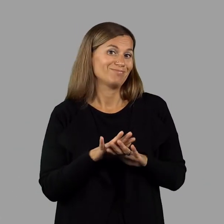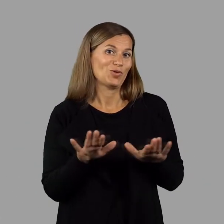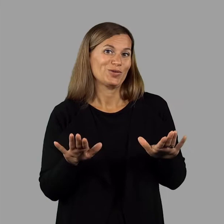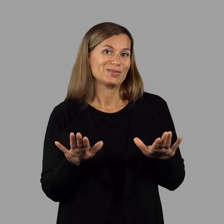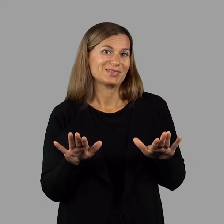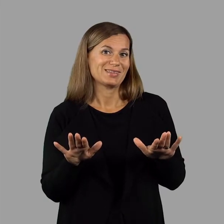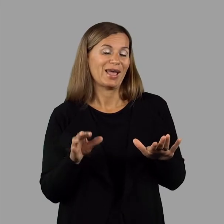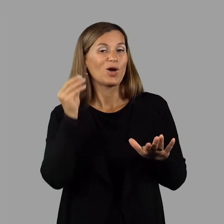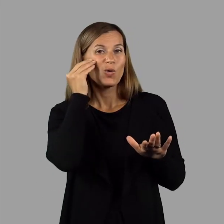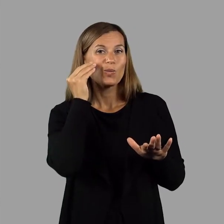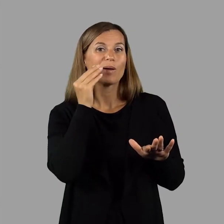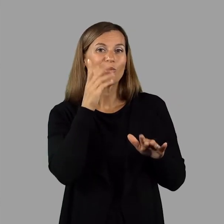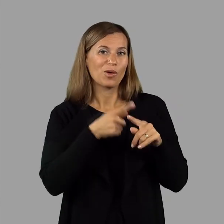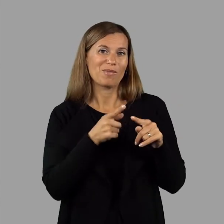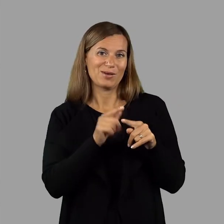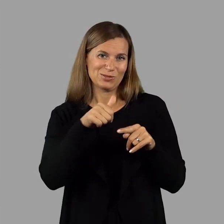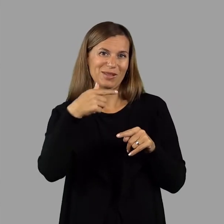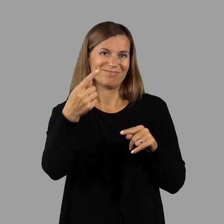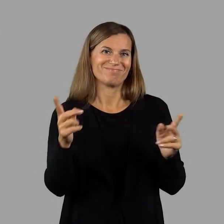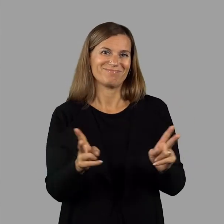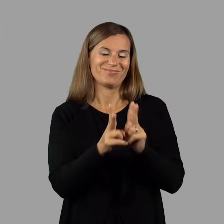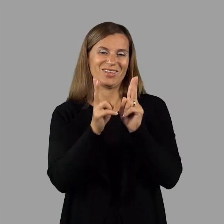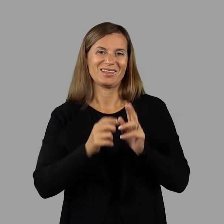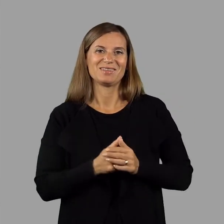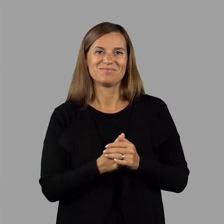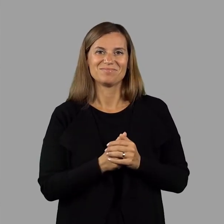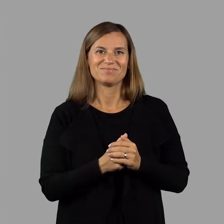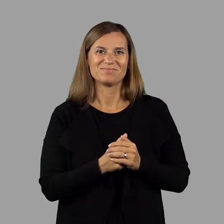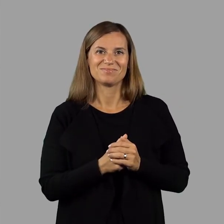To je vse z moje strani in upam, da se kmalu spet vidimo.